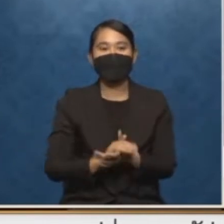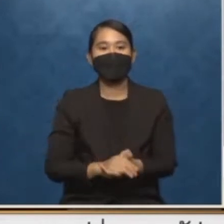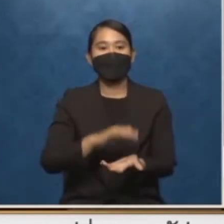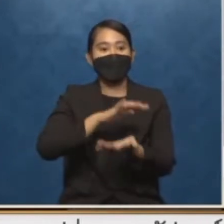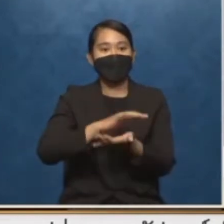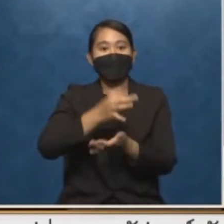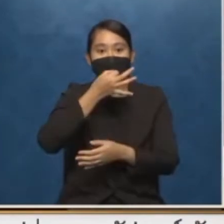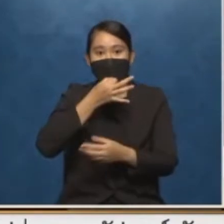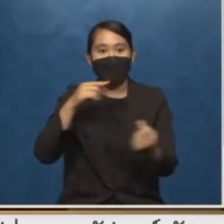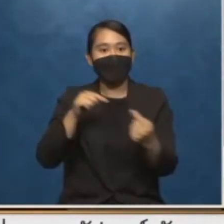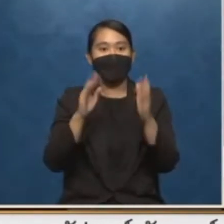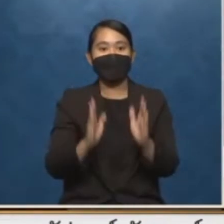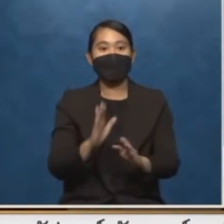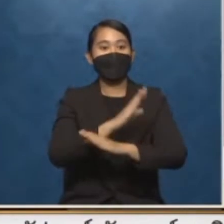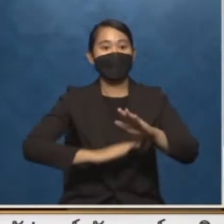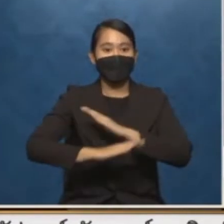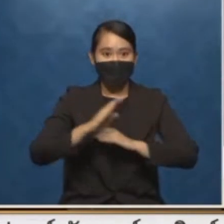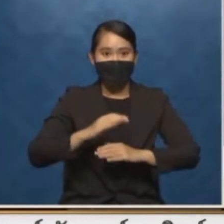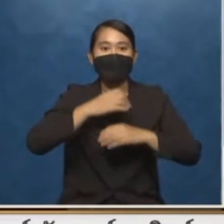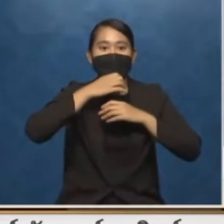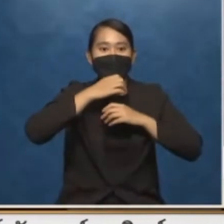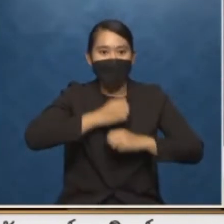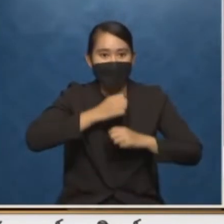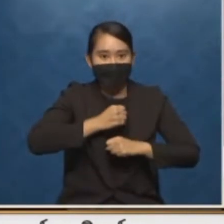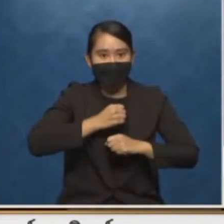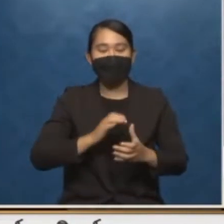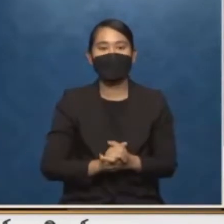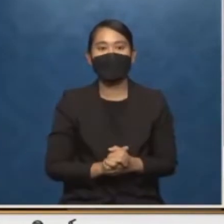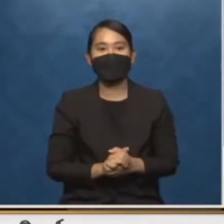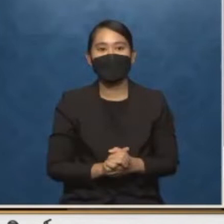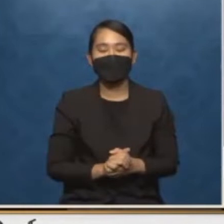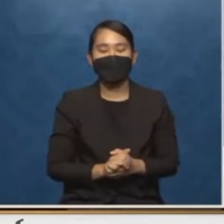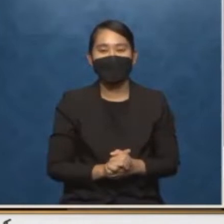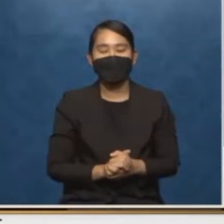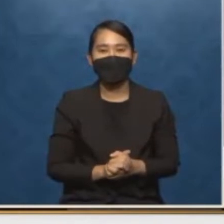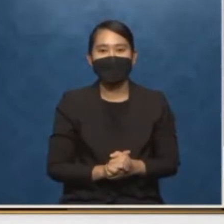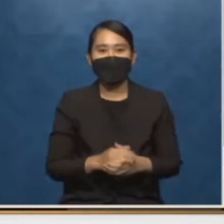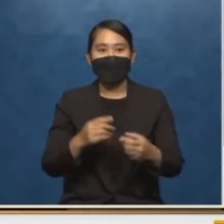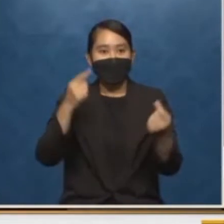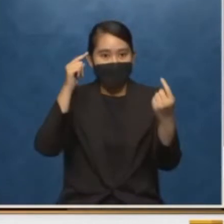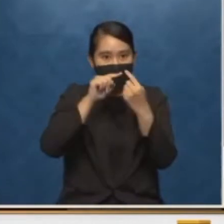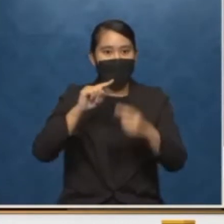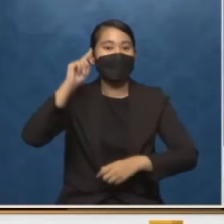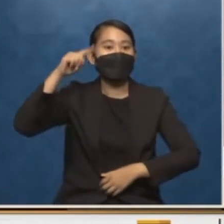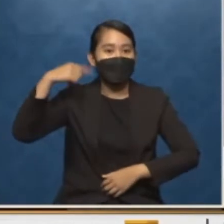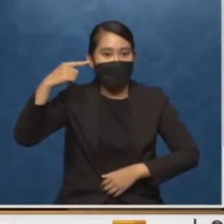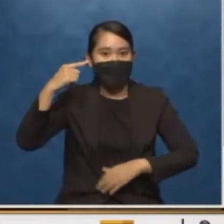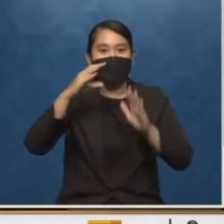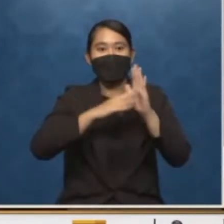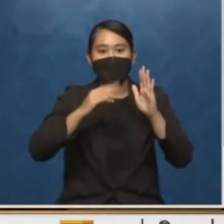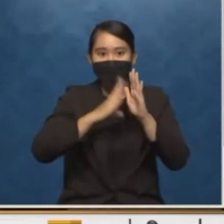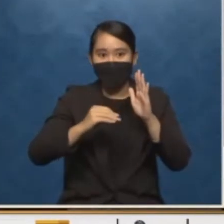อาชีวะแรงงานอาชีวะผู้สูงวัยอาชีวะเพื่อสตรีอบรมระยะสั้นตลาดนัดอ